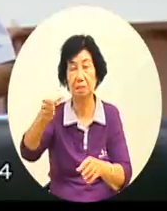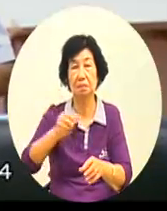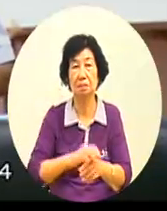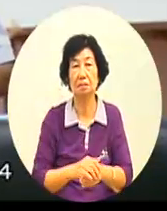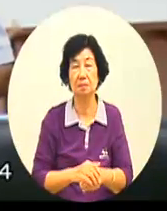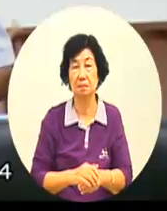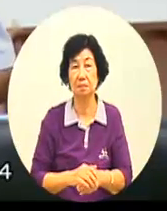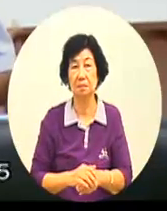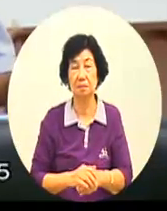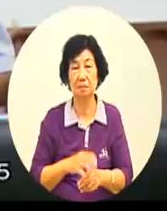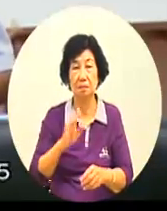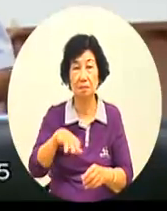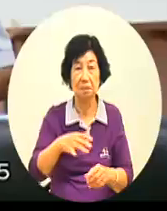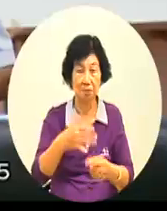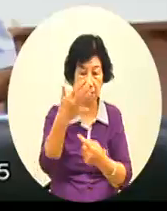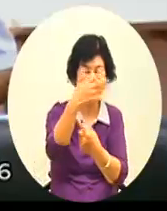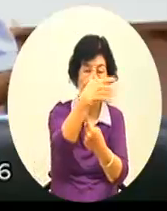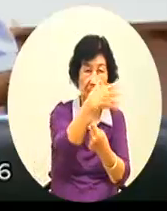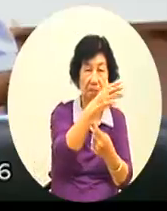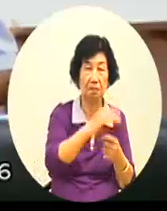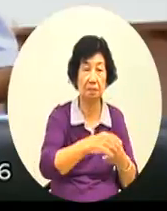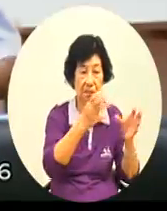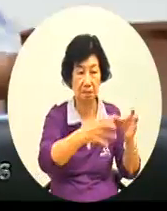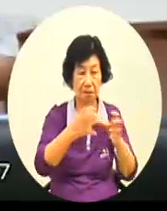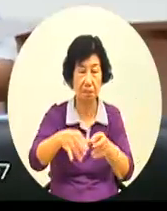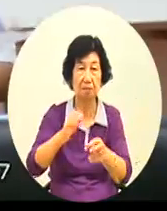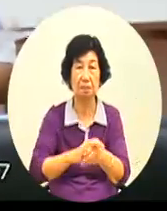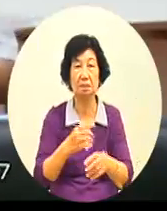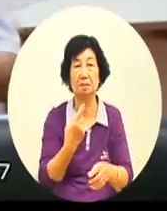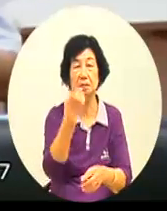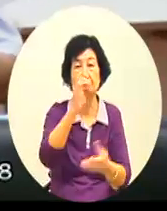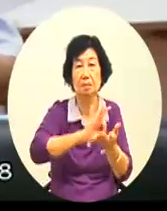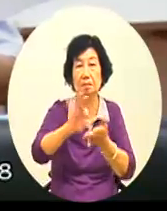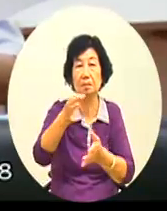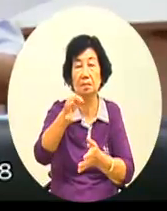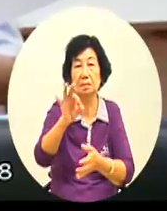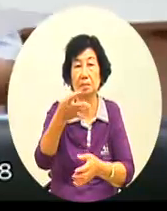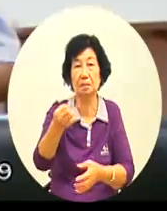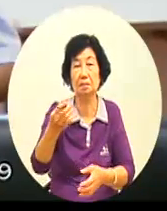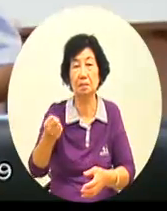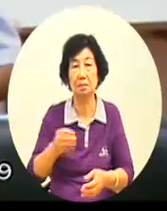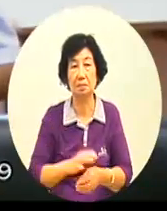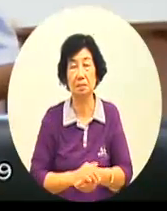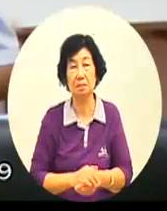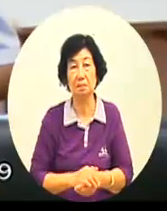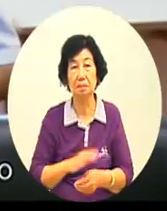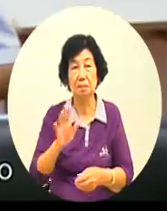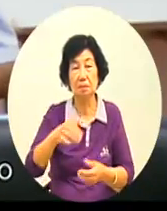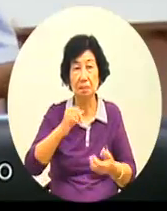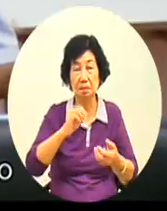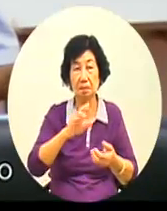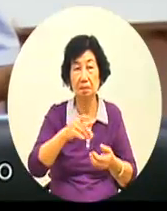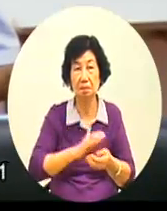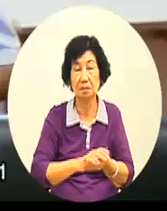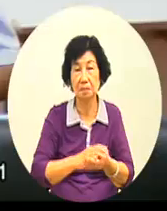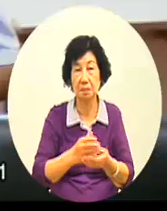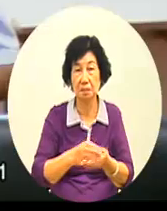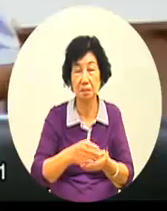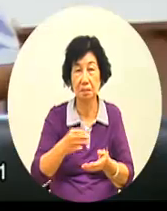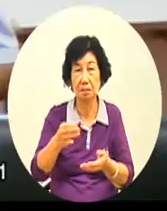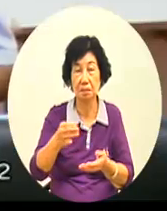一根多少钱？我们单位有没有订过旗子啊？大概一只多少